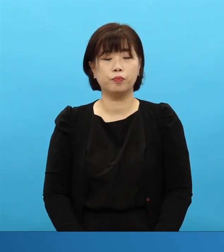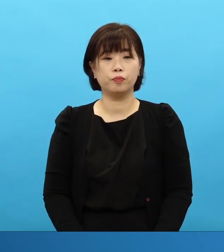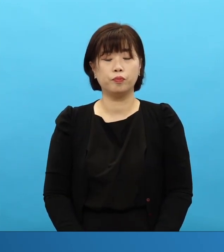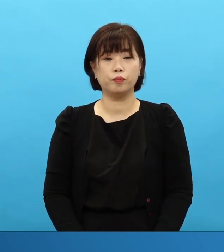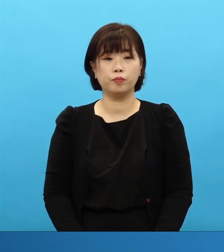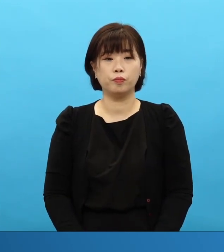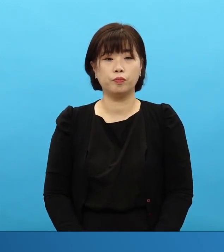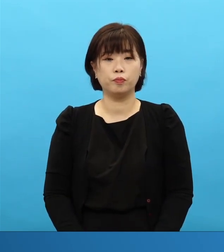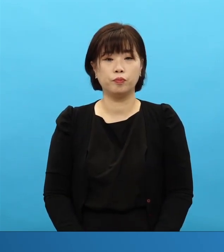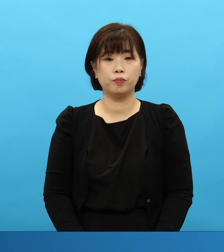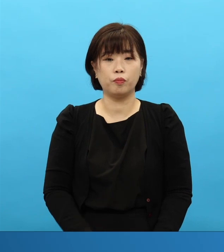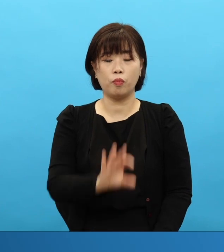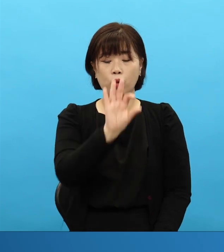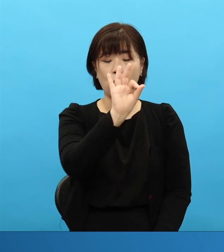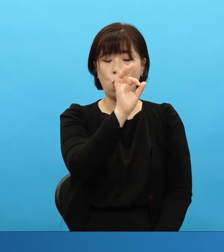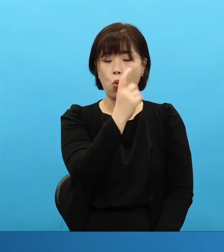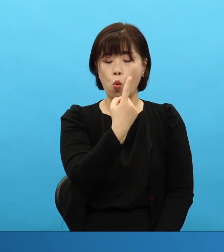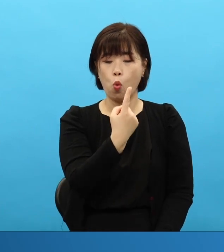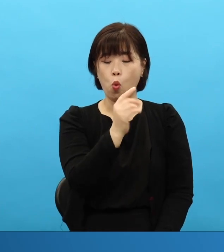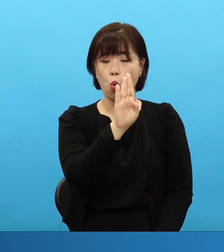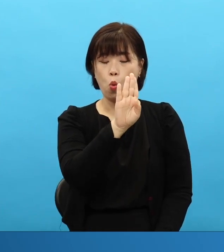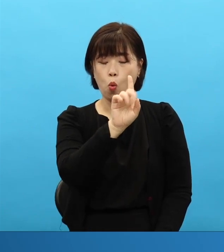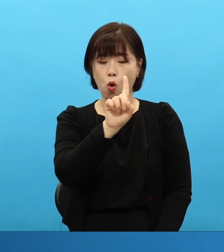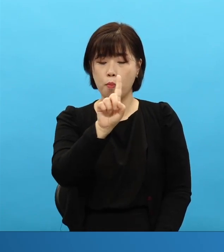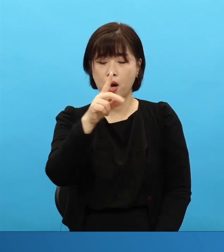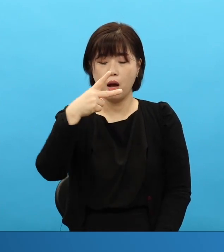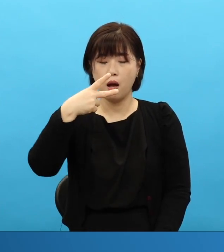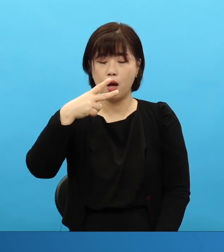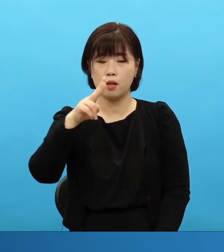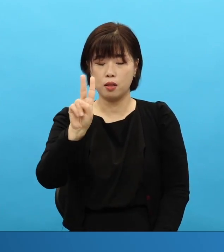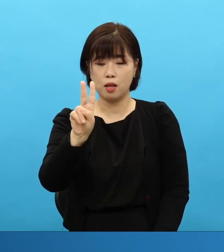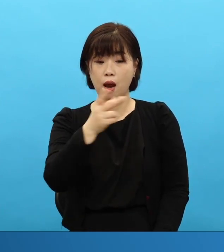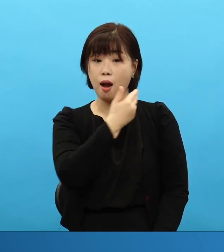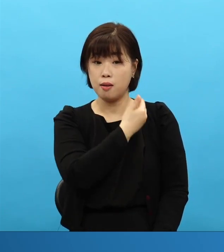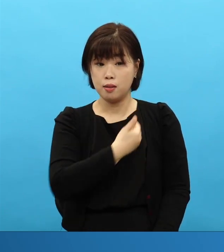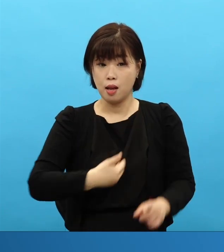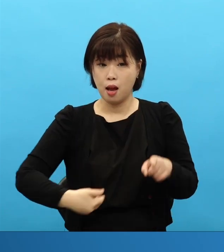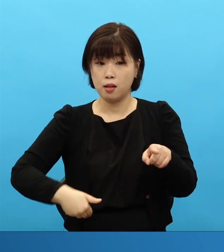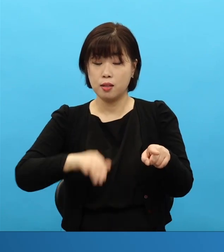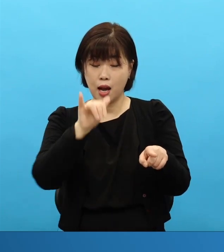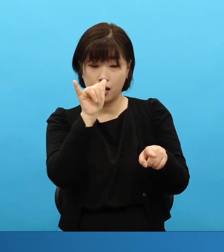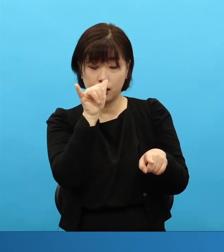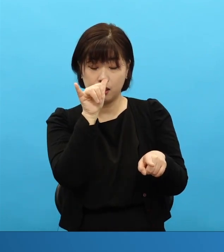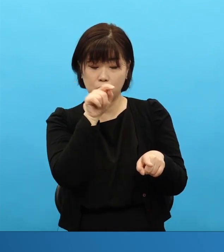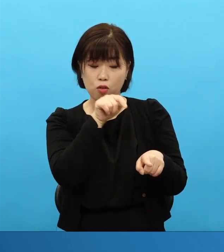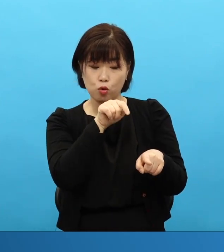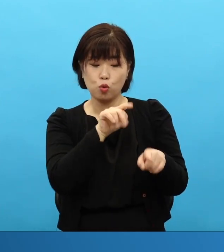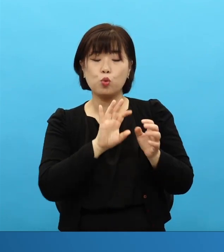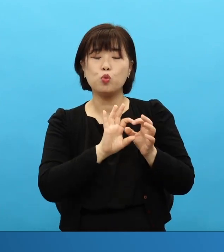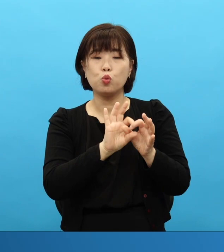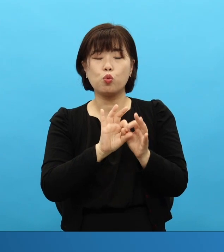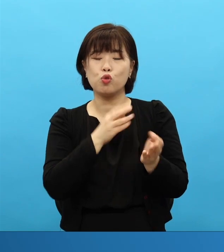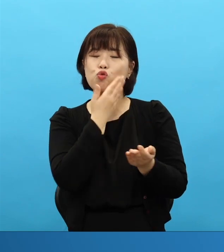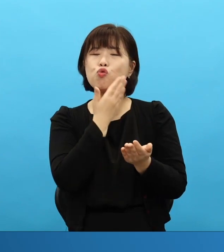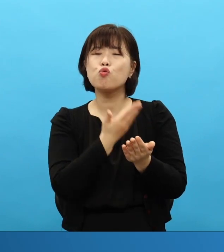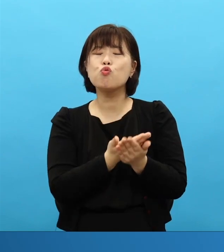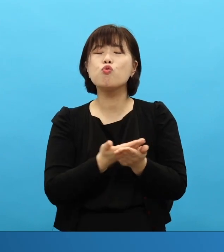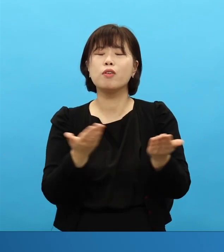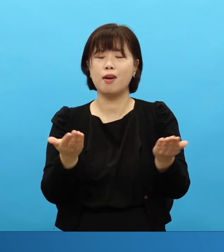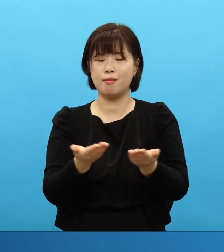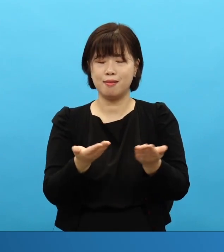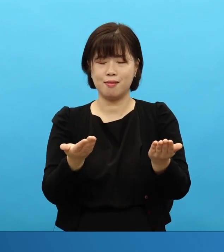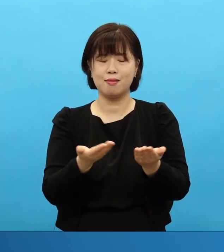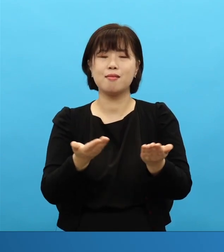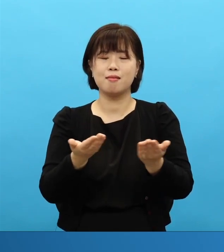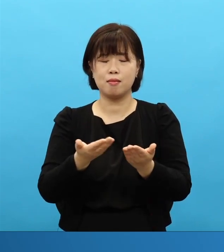때문에요. 굉장히 중요한 것을 하게 된 겁니다. And because Elijah had a disciple named Obadiah, he was able to